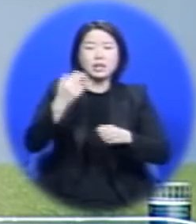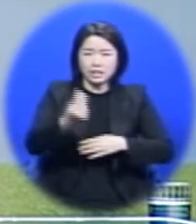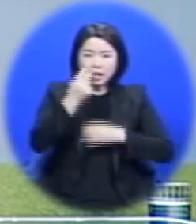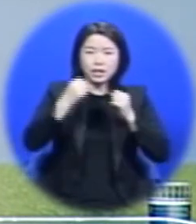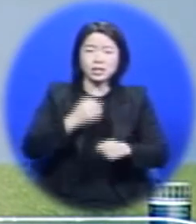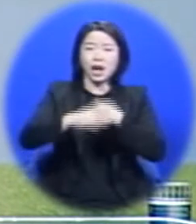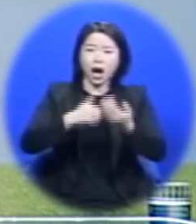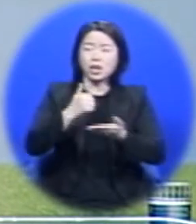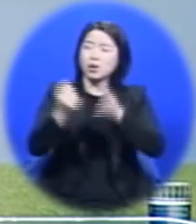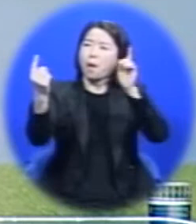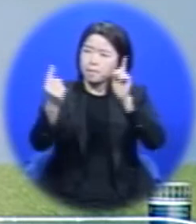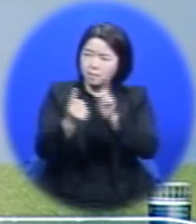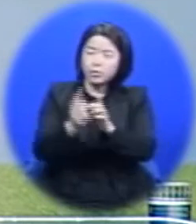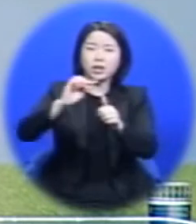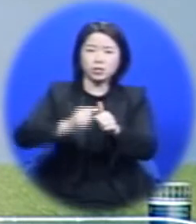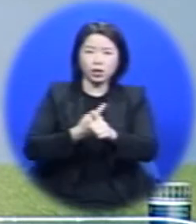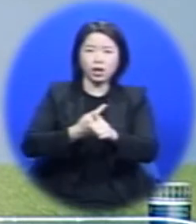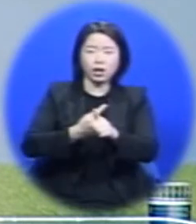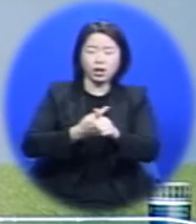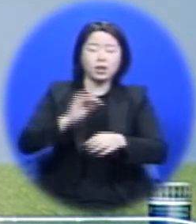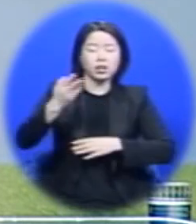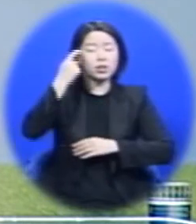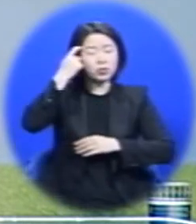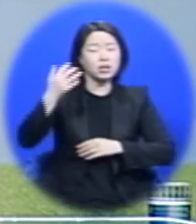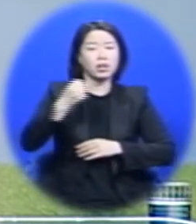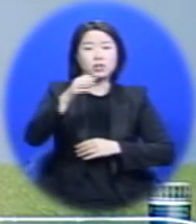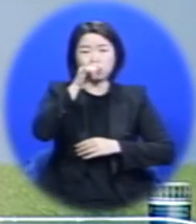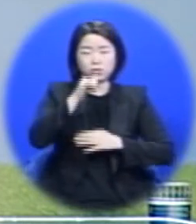살아계신 하나님으로 만나줘야 한다고 다윗은 그렇게 생각했어요.